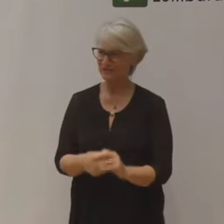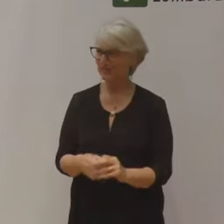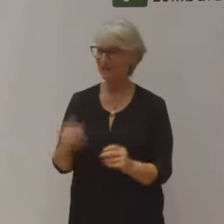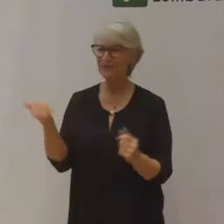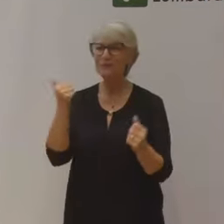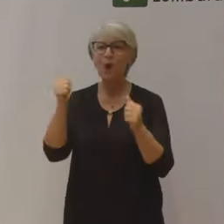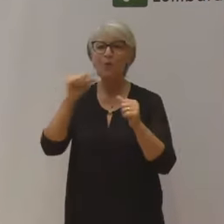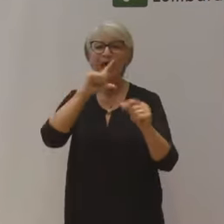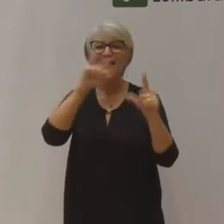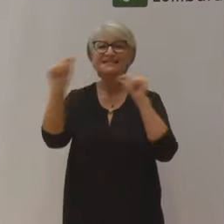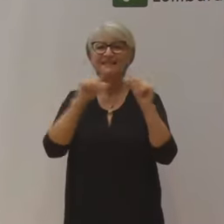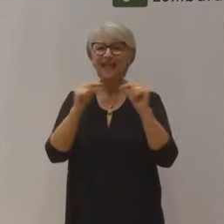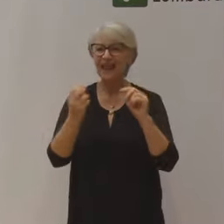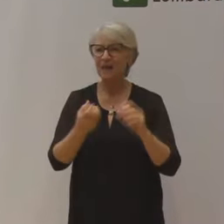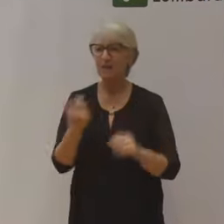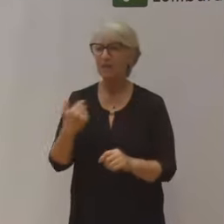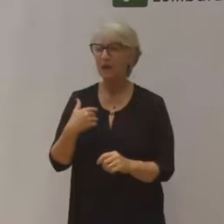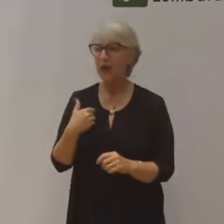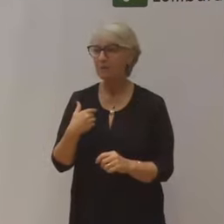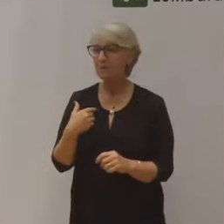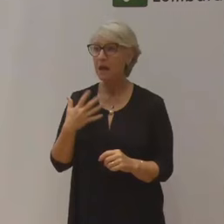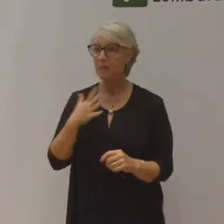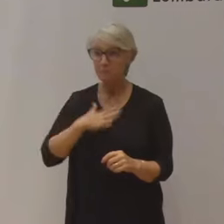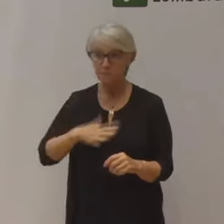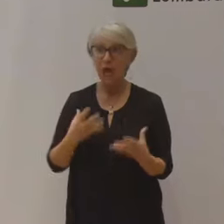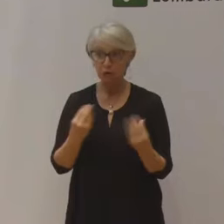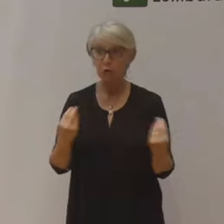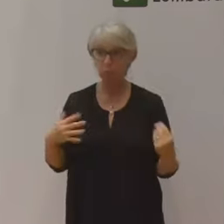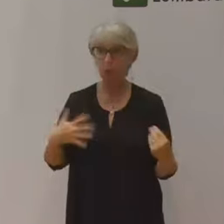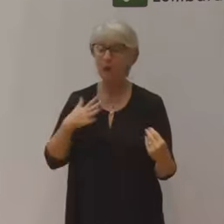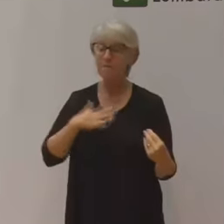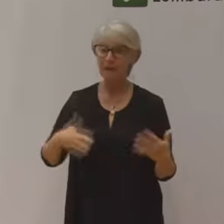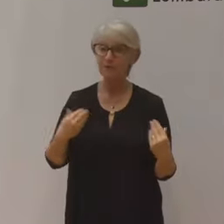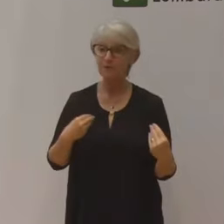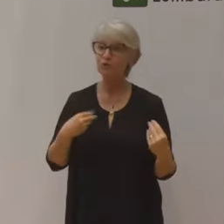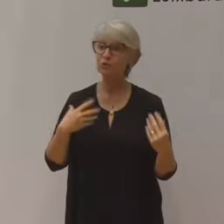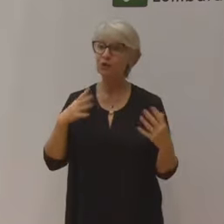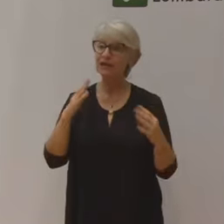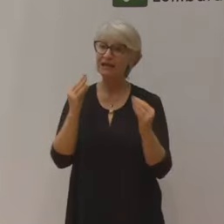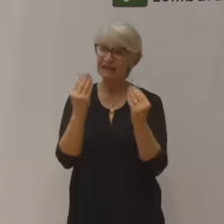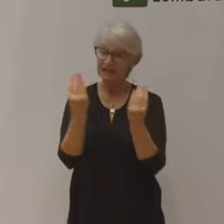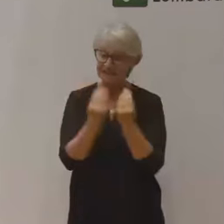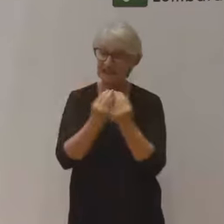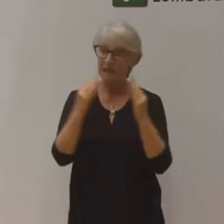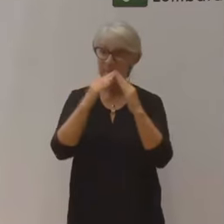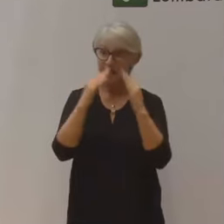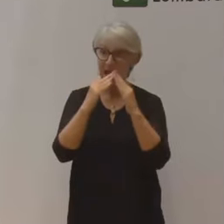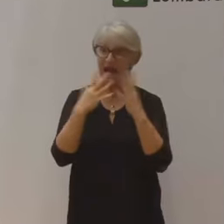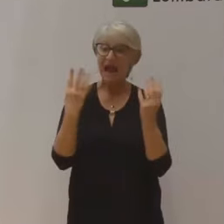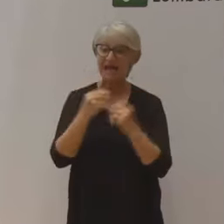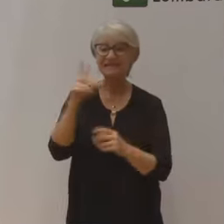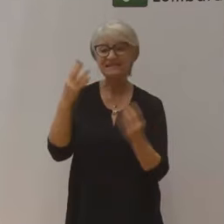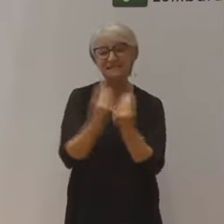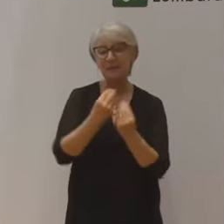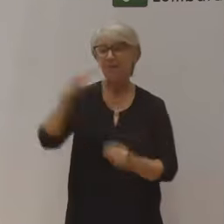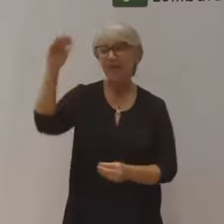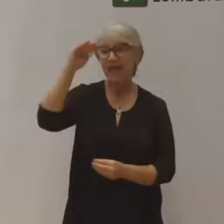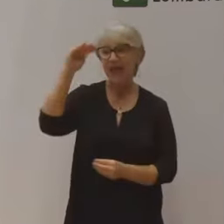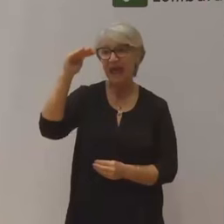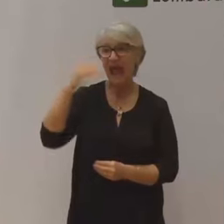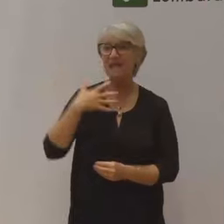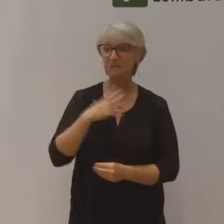emergente. A me mi è piaciuto. Ti è piaciuto? Stare in casa all'osso con le ragazze mi